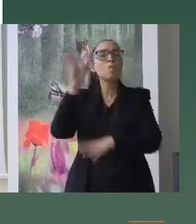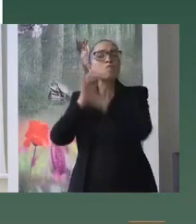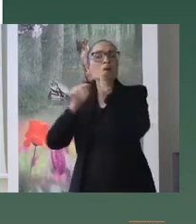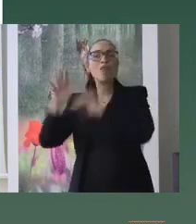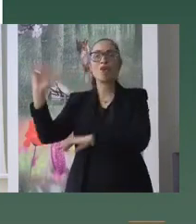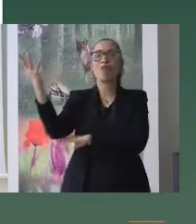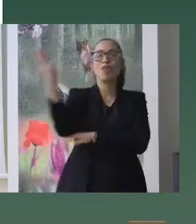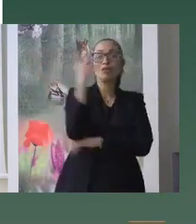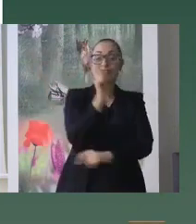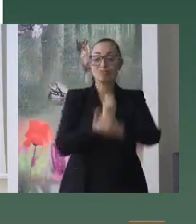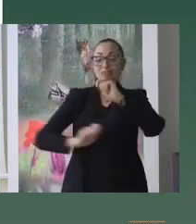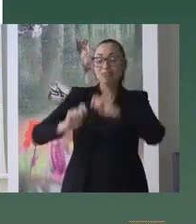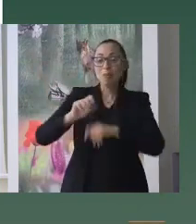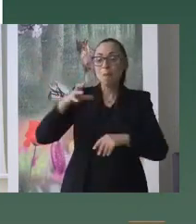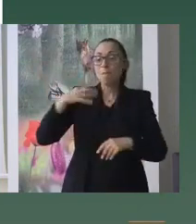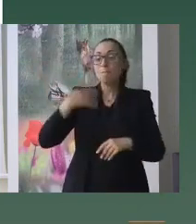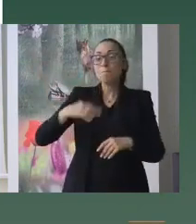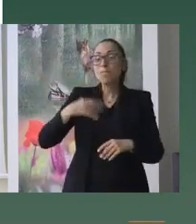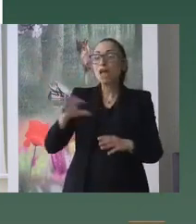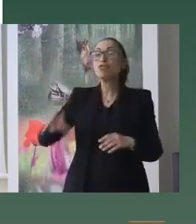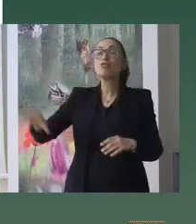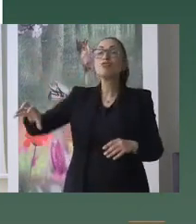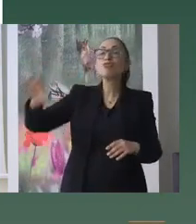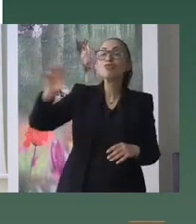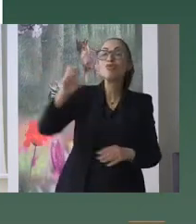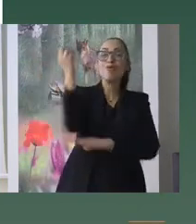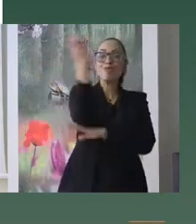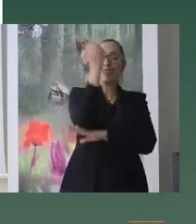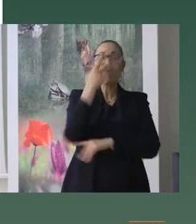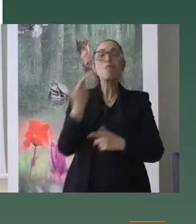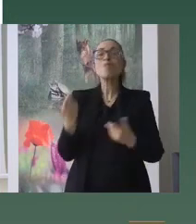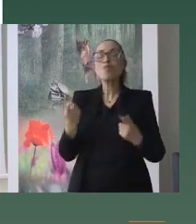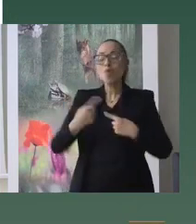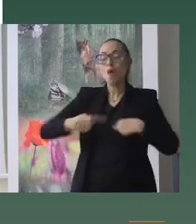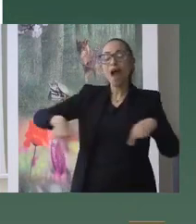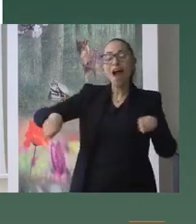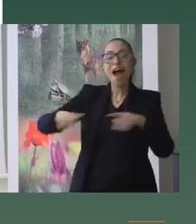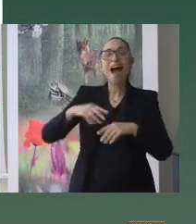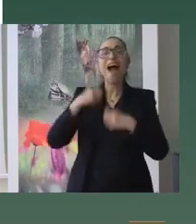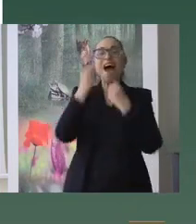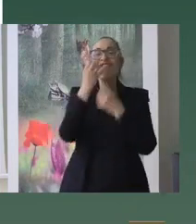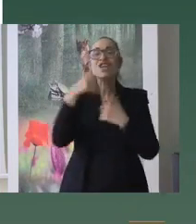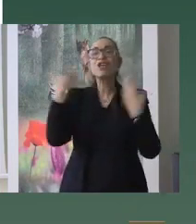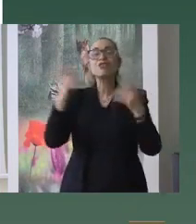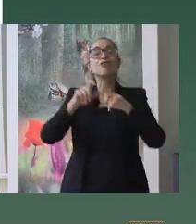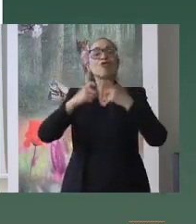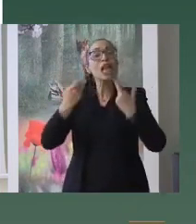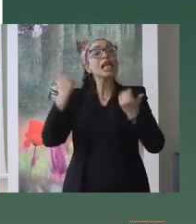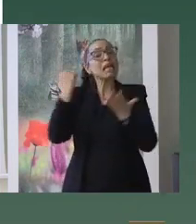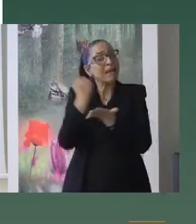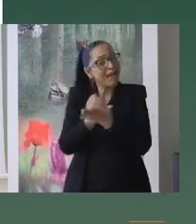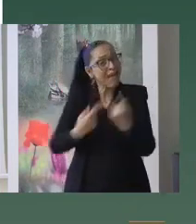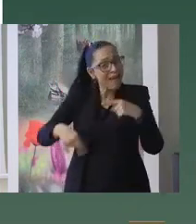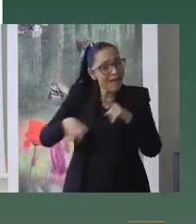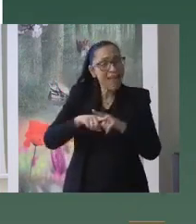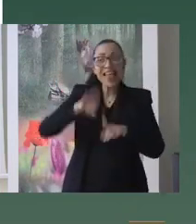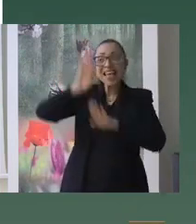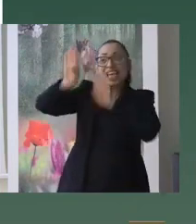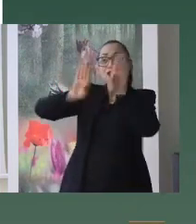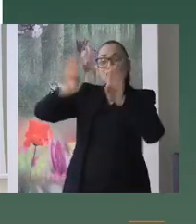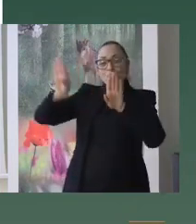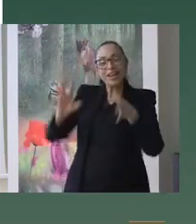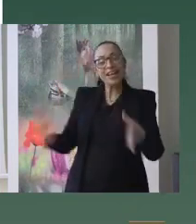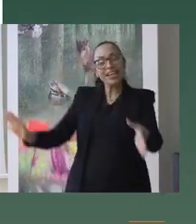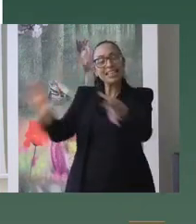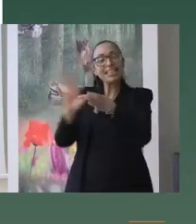η δημιουργία πράσινων χώρων στις αυλές των σχολείων και το πολύ σημαντικό, η εκπαίδευση και στις γειτονιές, σε συνεργασία με τους Δήμους, αλλά